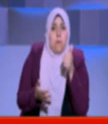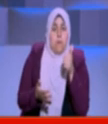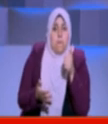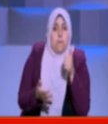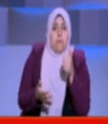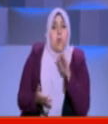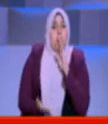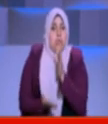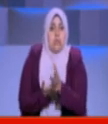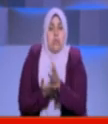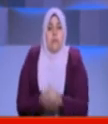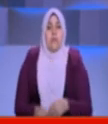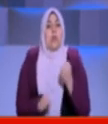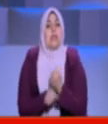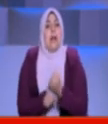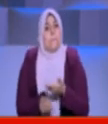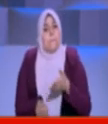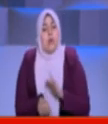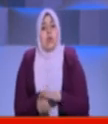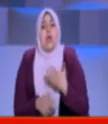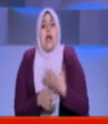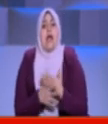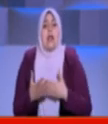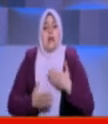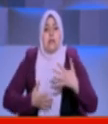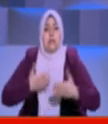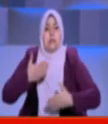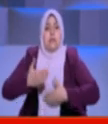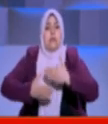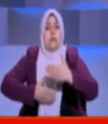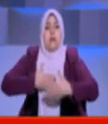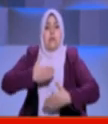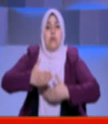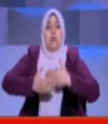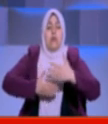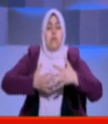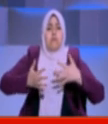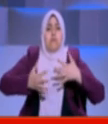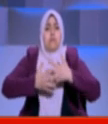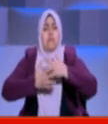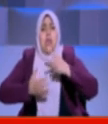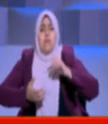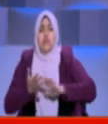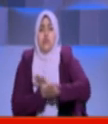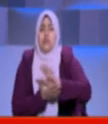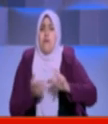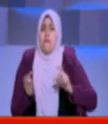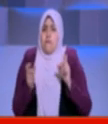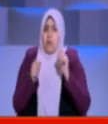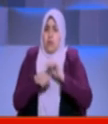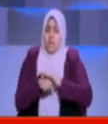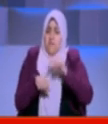وصادقة، وتعمل أيضا على تدارك تبعات هذه الأزمة الصحية الخطيرة التي تلم